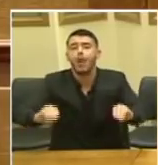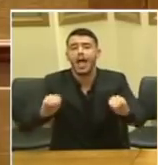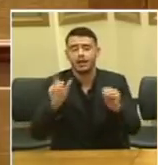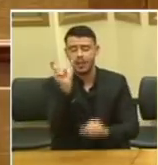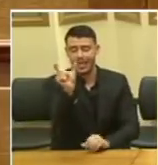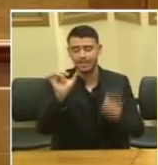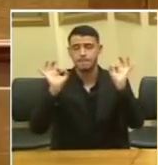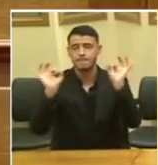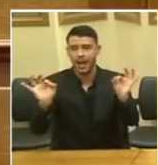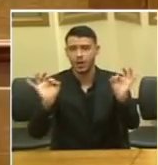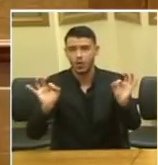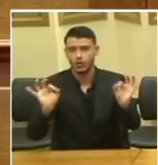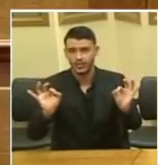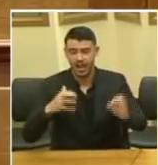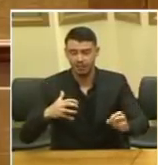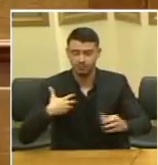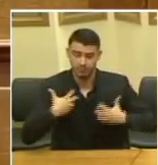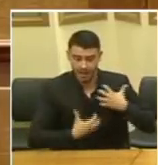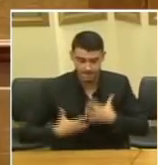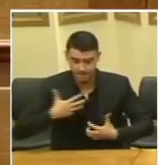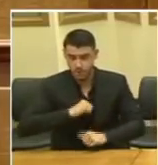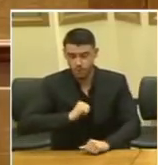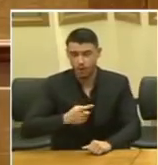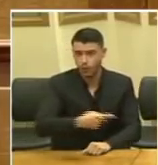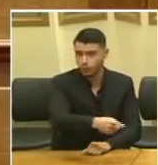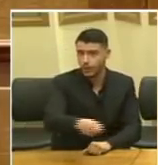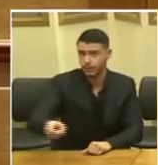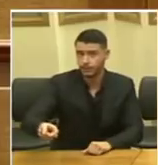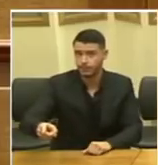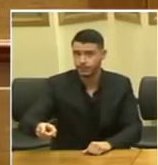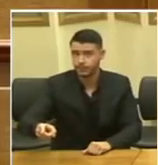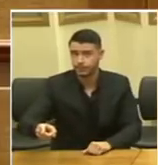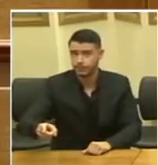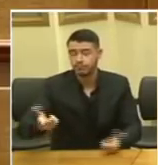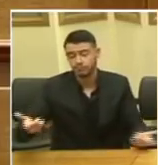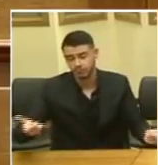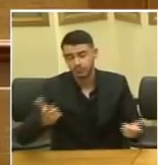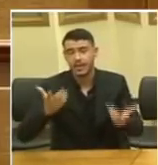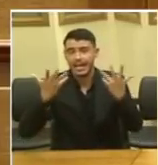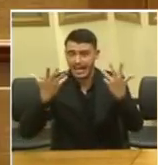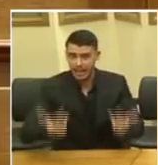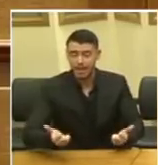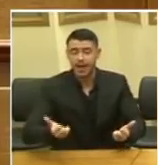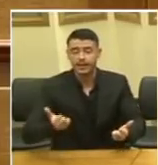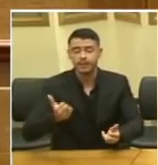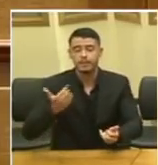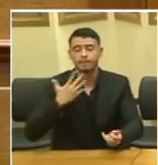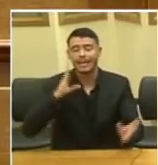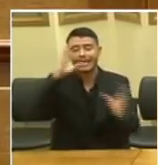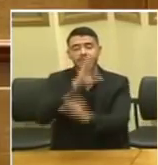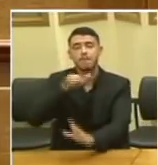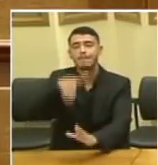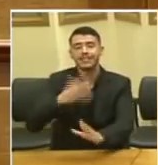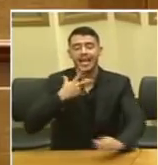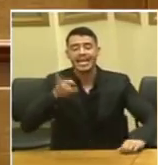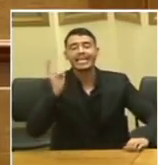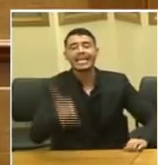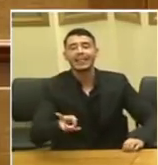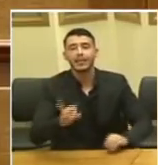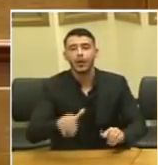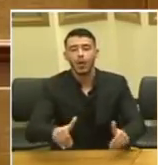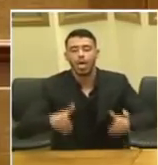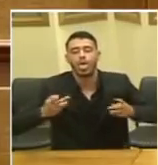είναι κάτι το οποίο ενέχει κίνδυνο εθνικής υποχώρησης. Θέλω λοιπόν εδώ να